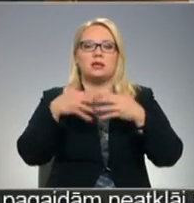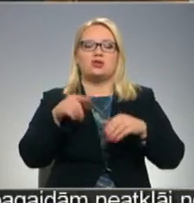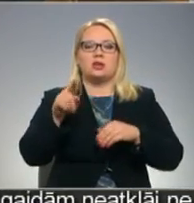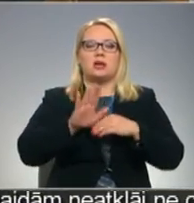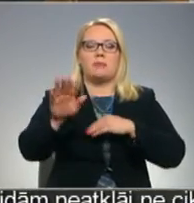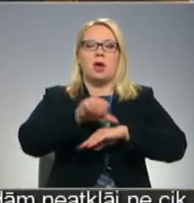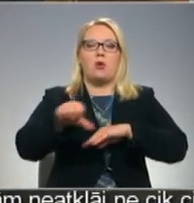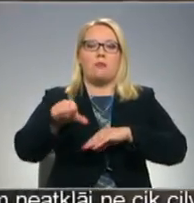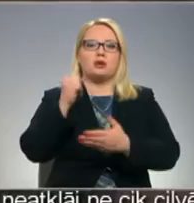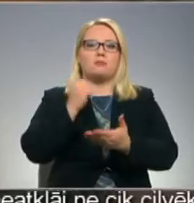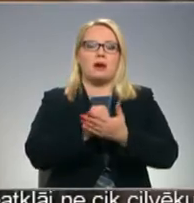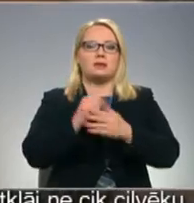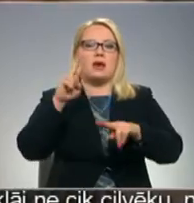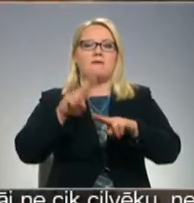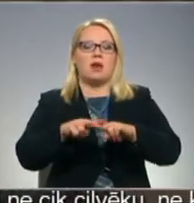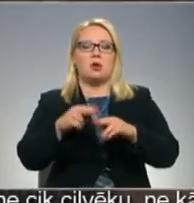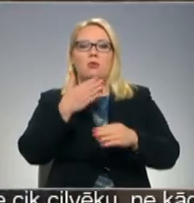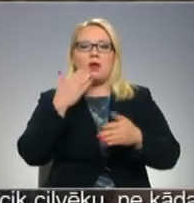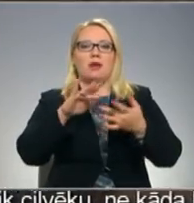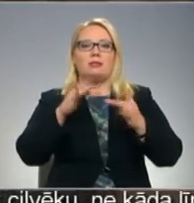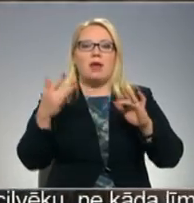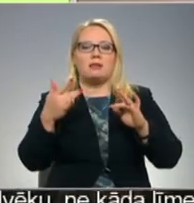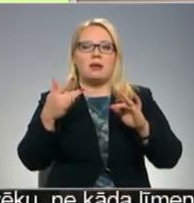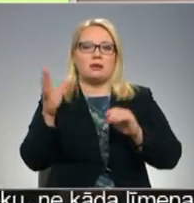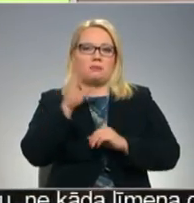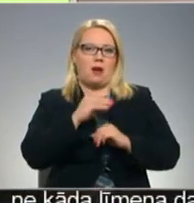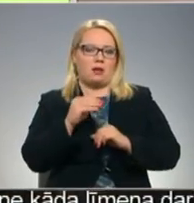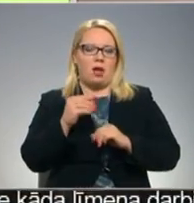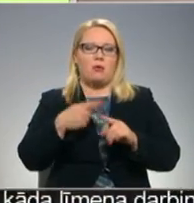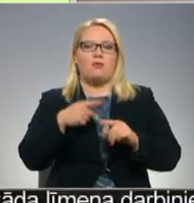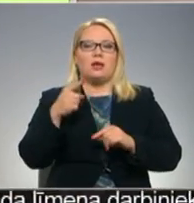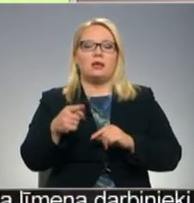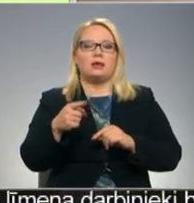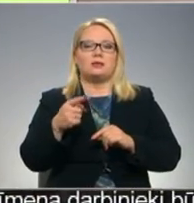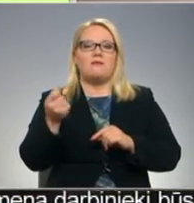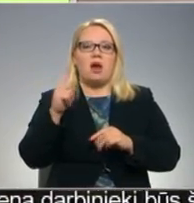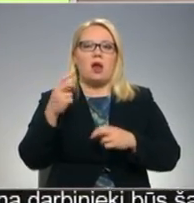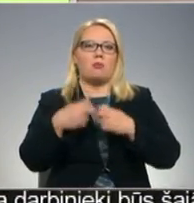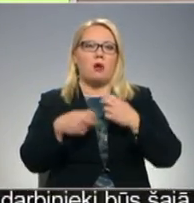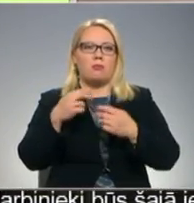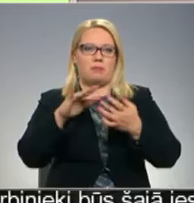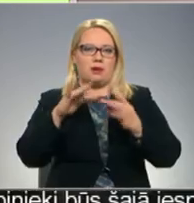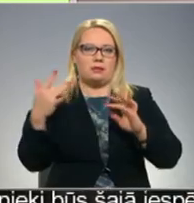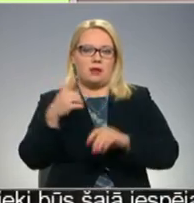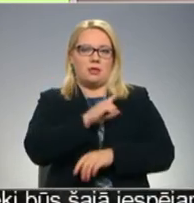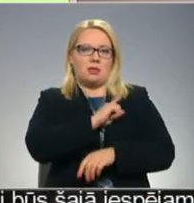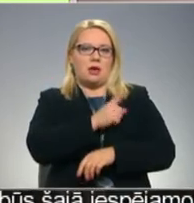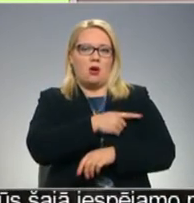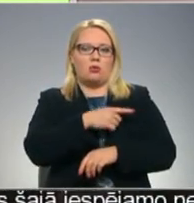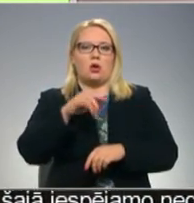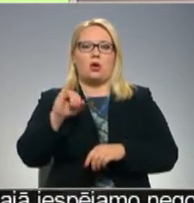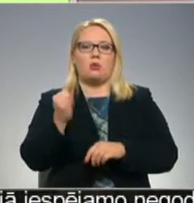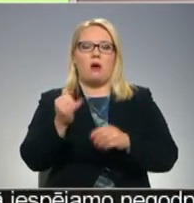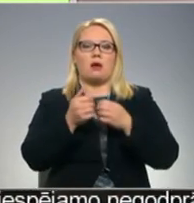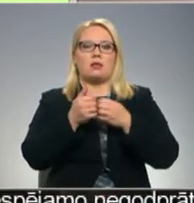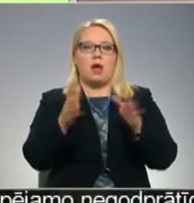pierobežas pagastā ir vietas, kur nav interneta pārklājuma. Vairāk varbūt problēma interneta jauda. Jo karti atvērt,